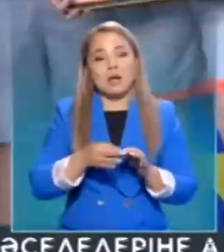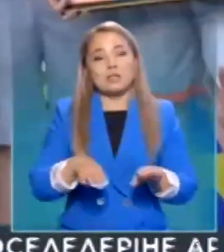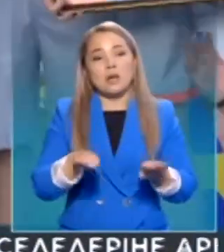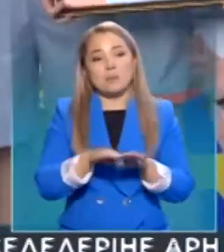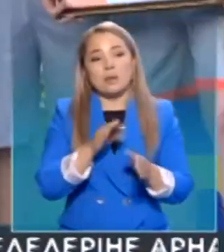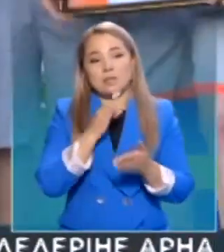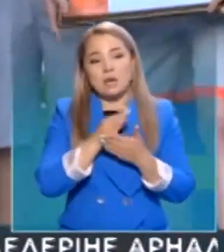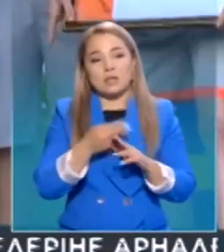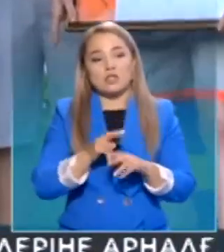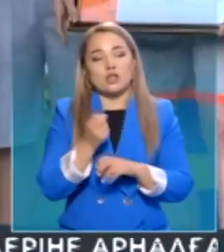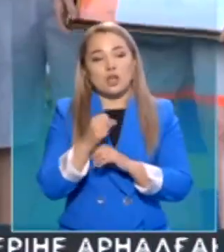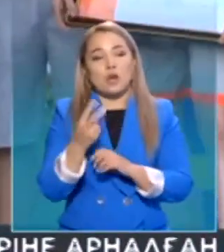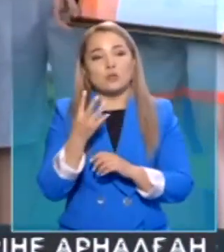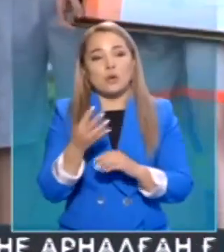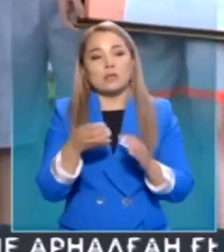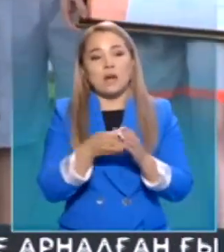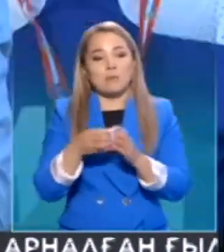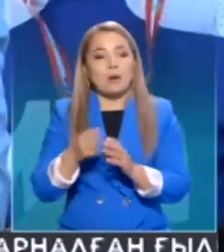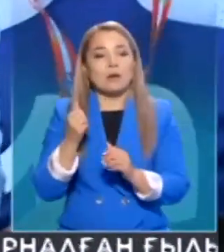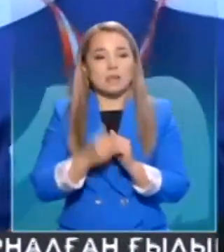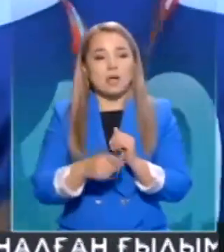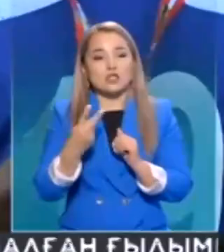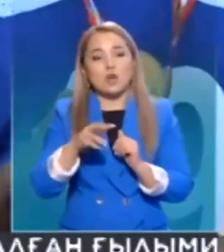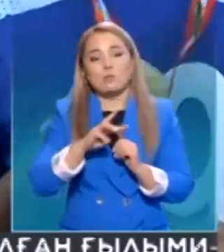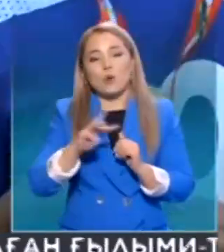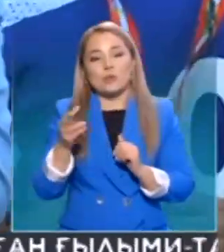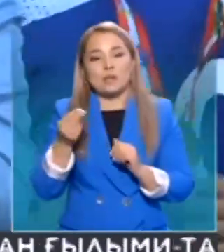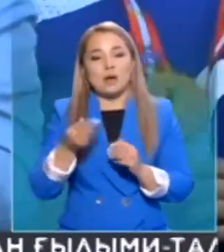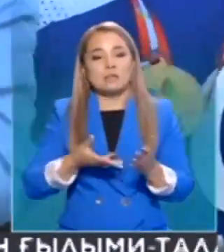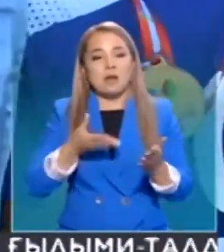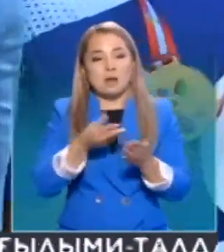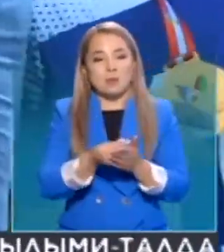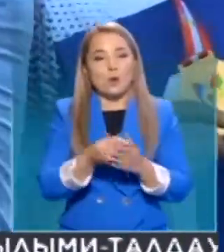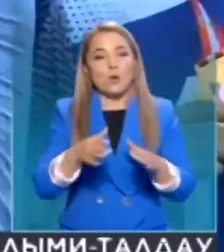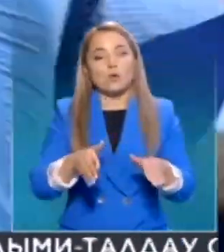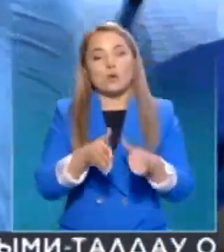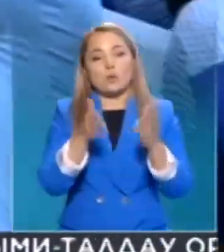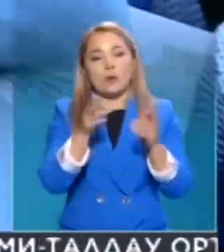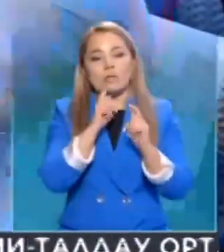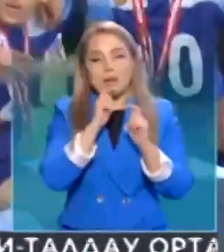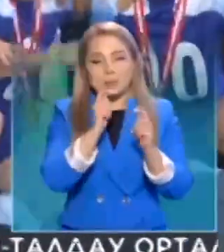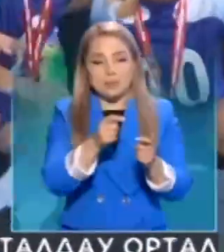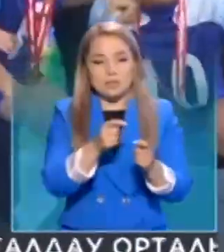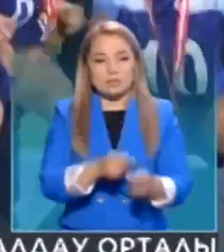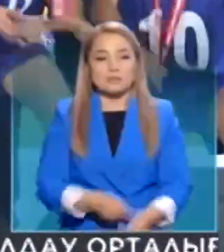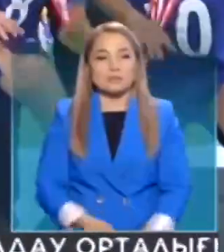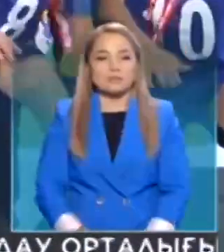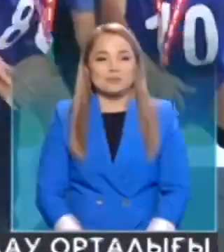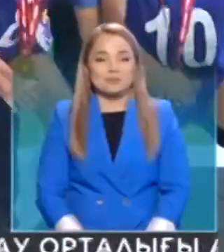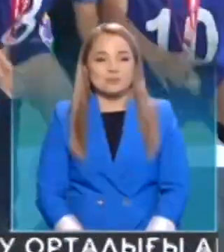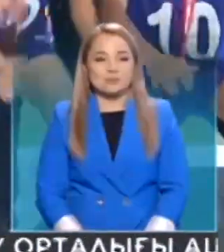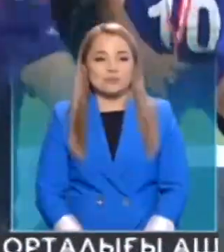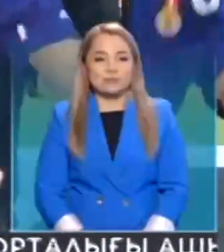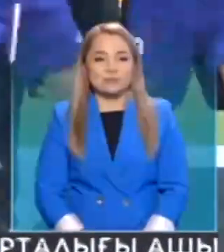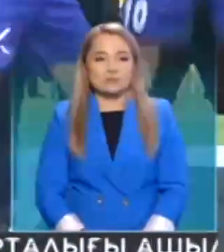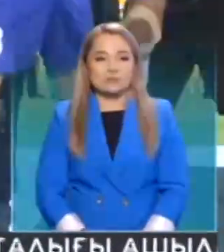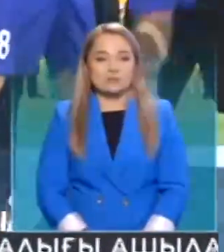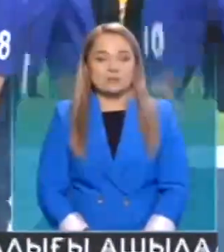Мұрат Айтенов жеңімпаз 4 команданың әрқайсысына 20 миллион теңгемен кубок табыс етті.